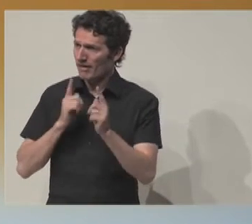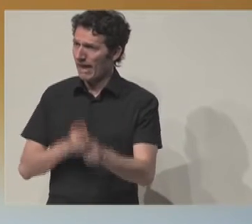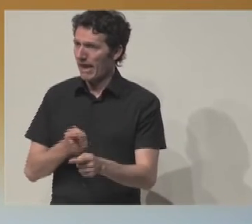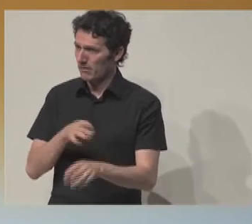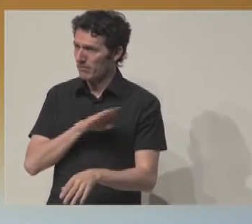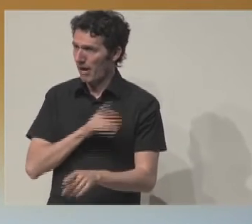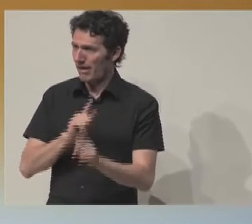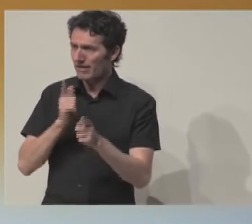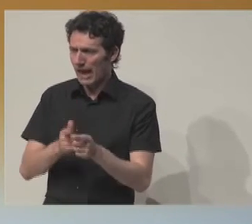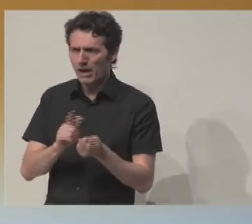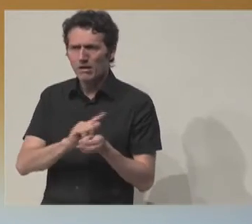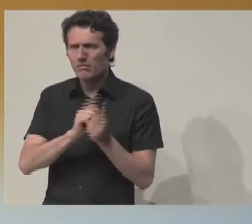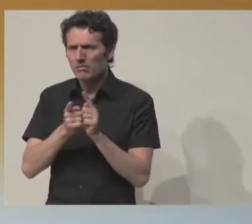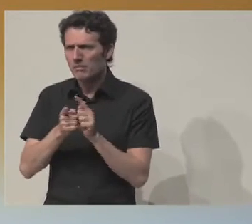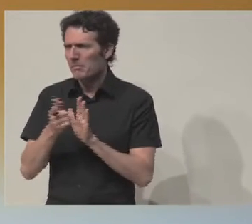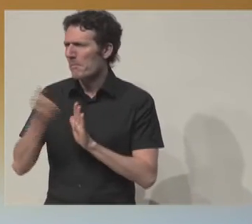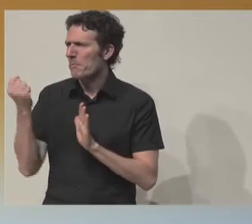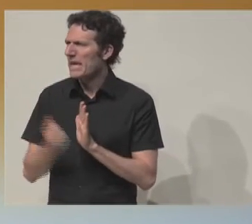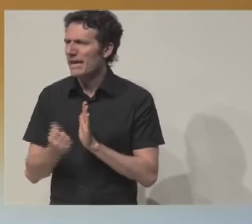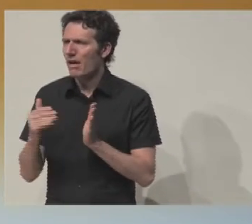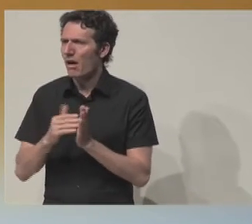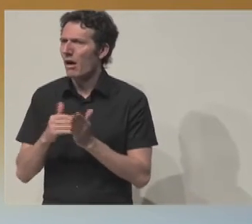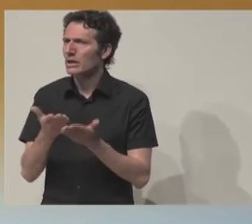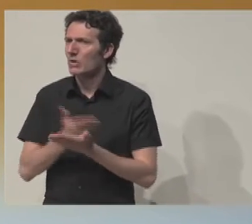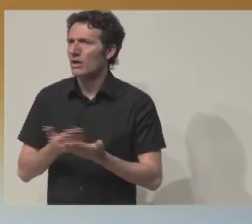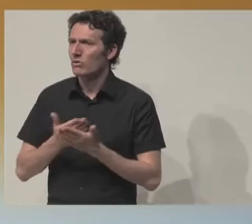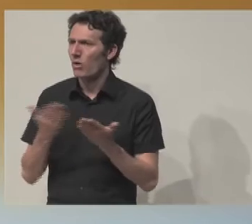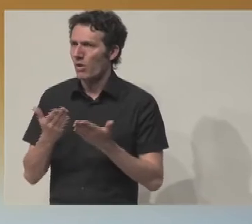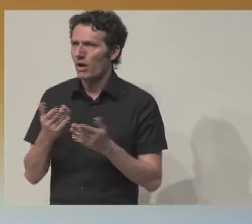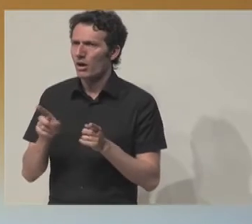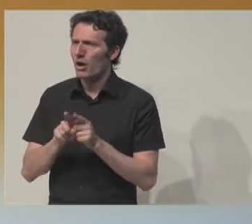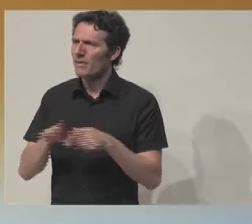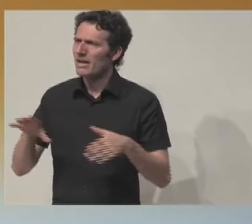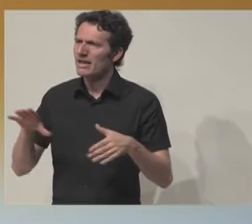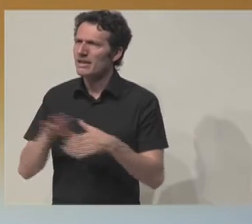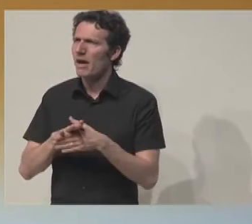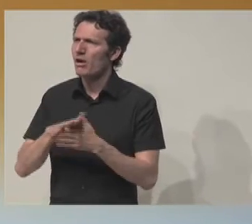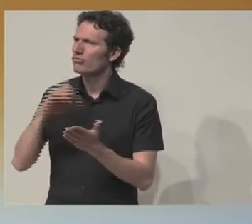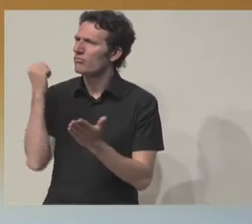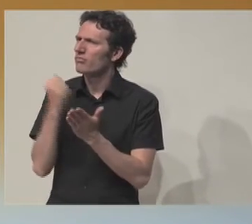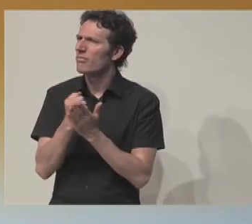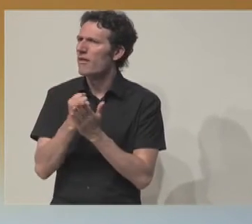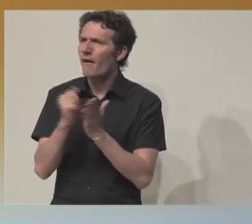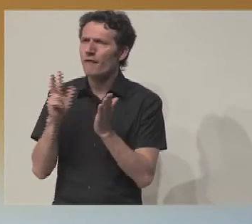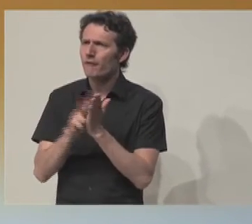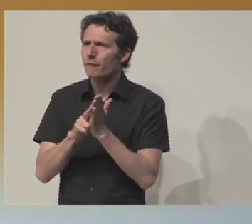nous avons fait pire nous avons marqué d'une marque indélébile